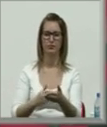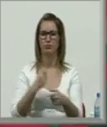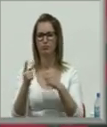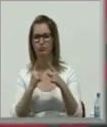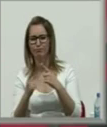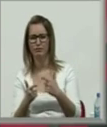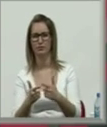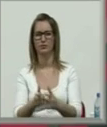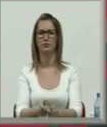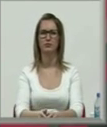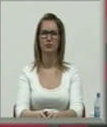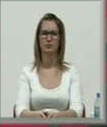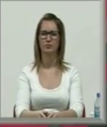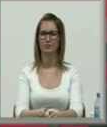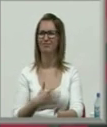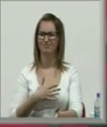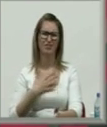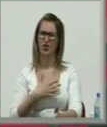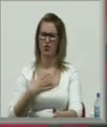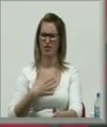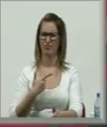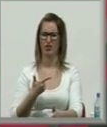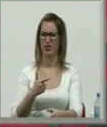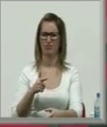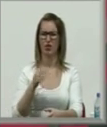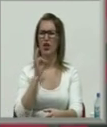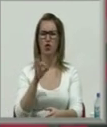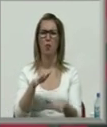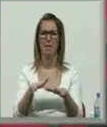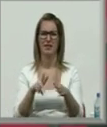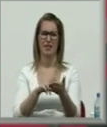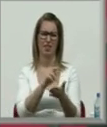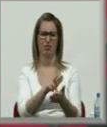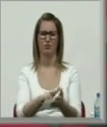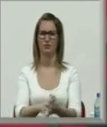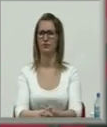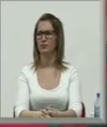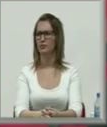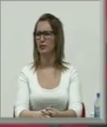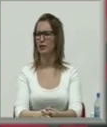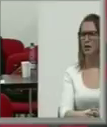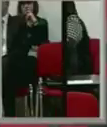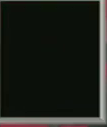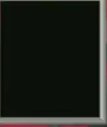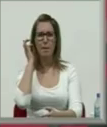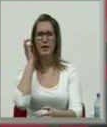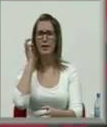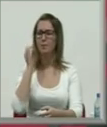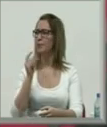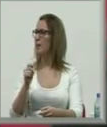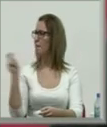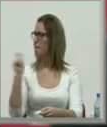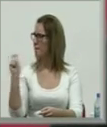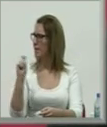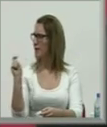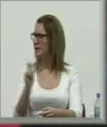użyte, w moim odczuciu byłoby nie na miejscu. Pani prezydent, jeżeli mógłbym prosić w